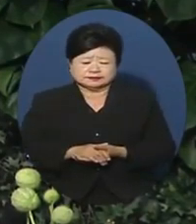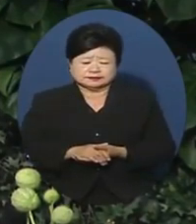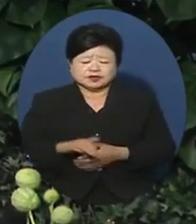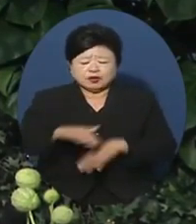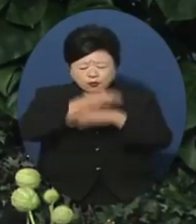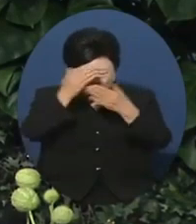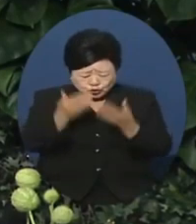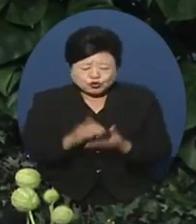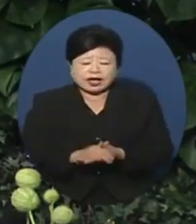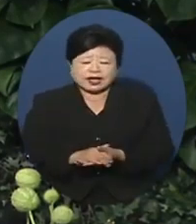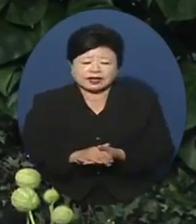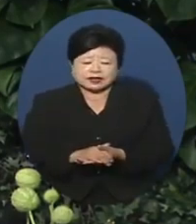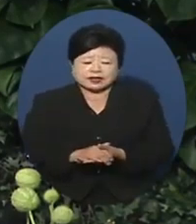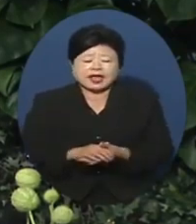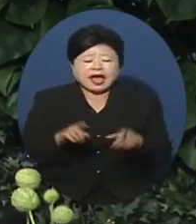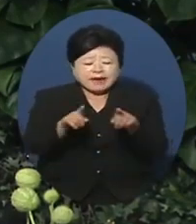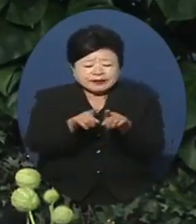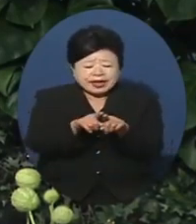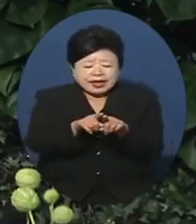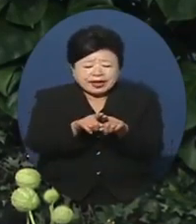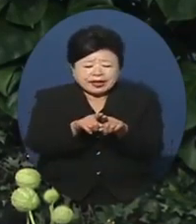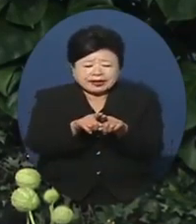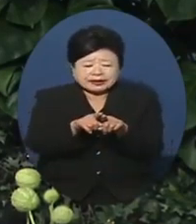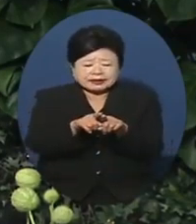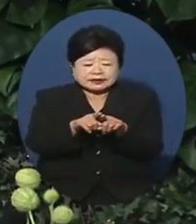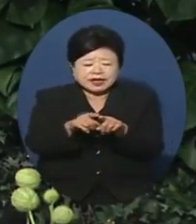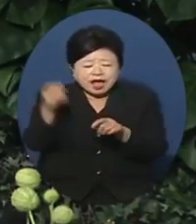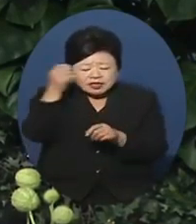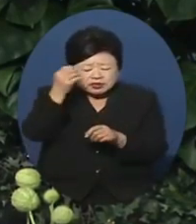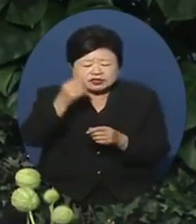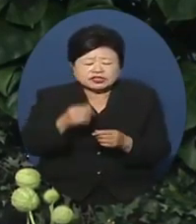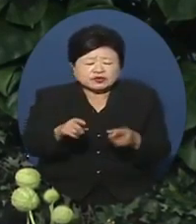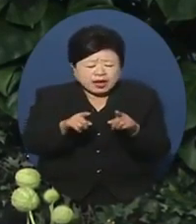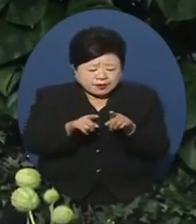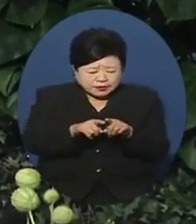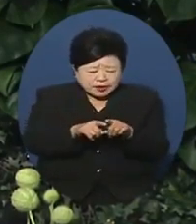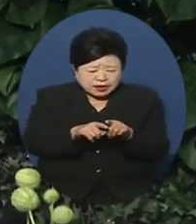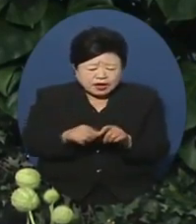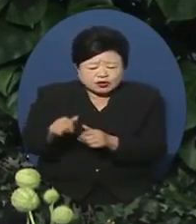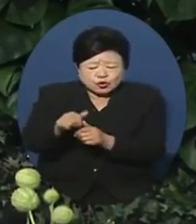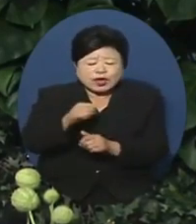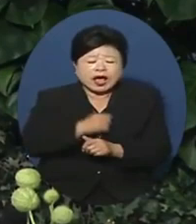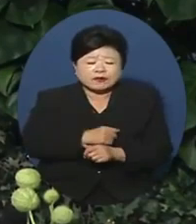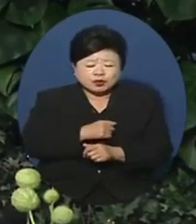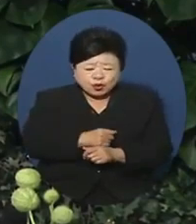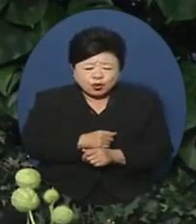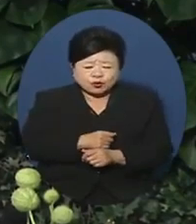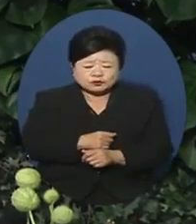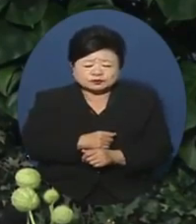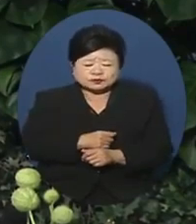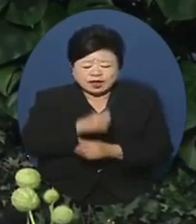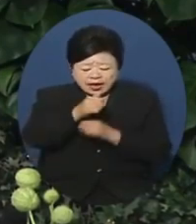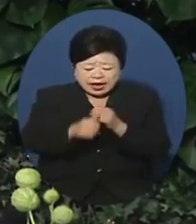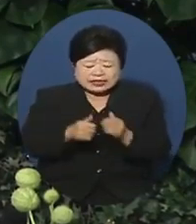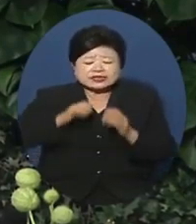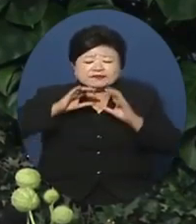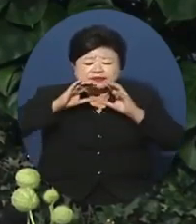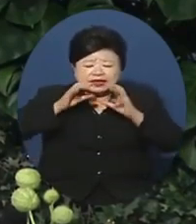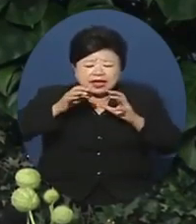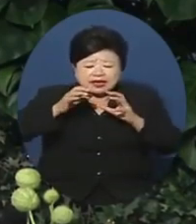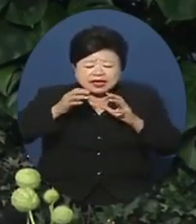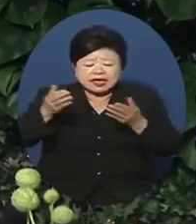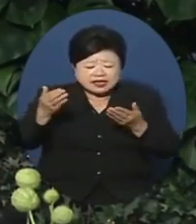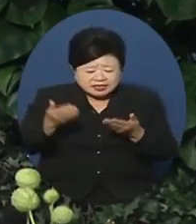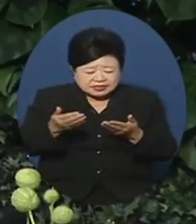모두 다 함께 성령님과 동행함으로 하늘나라의